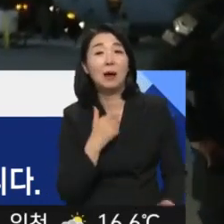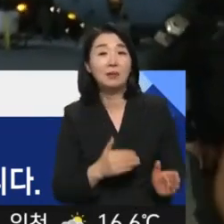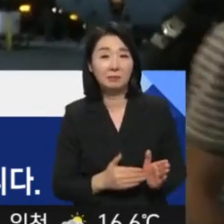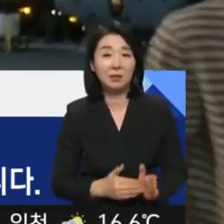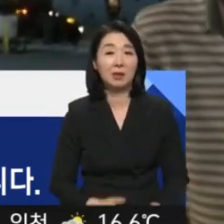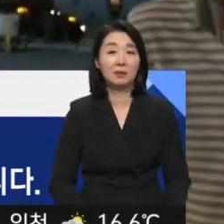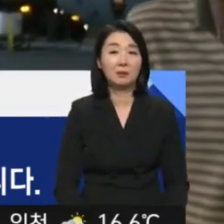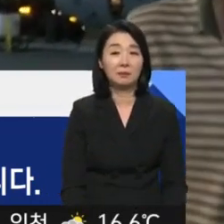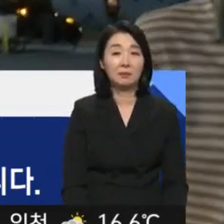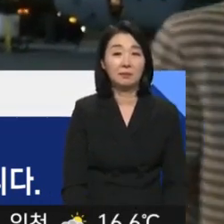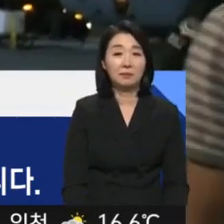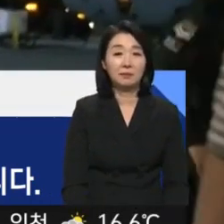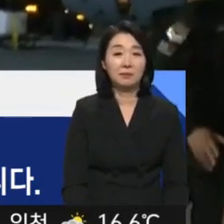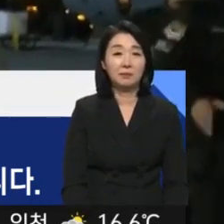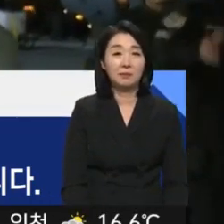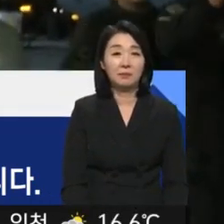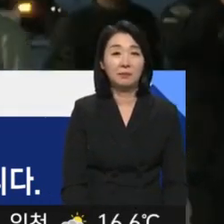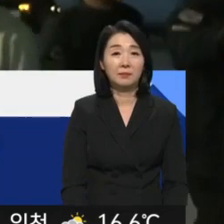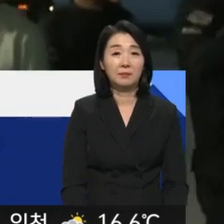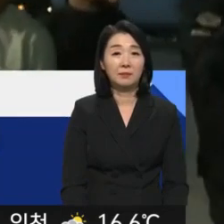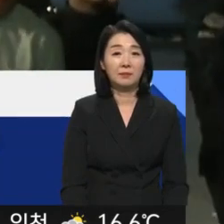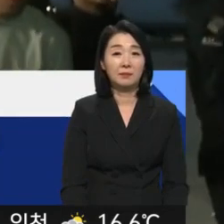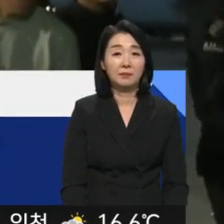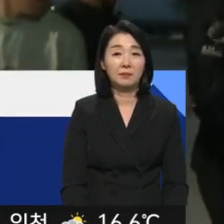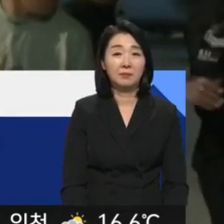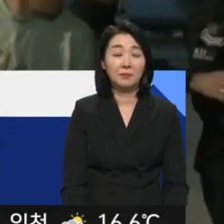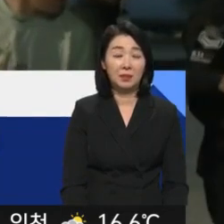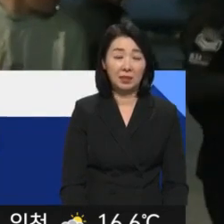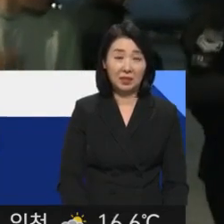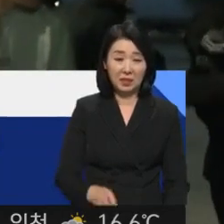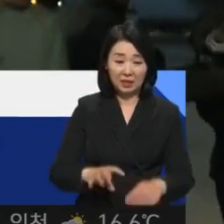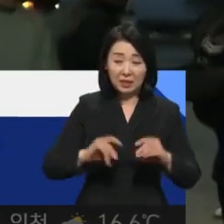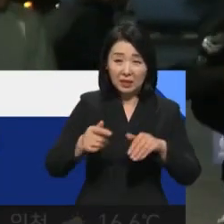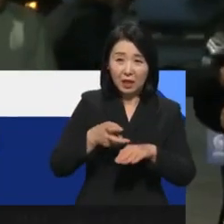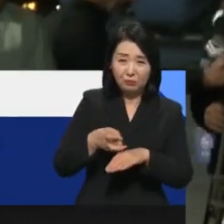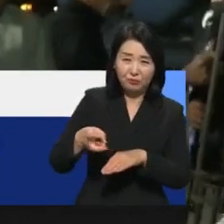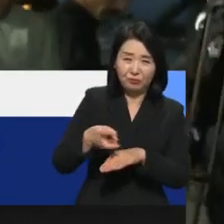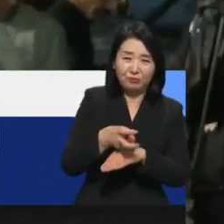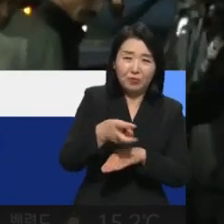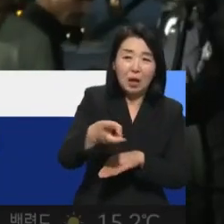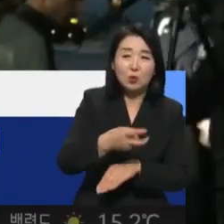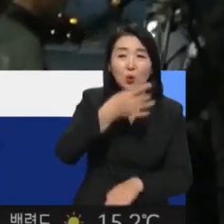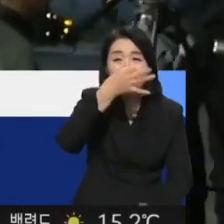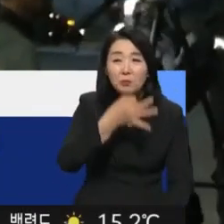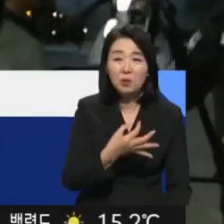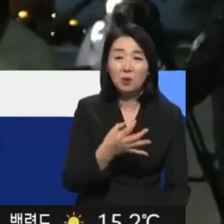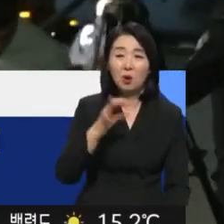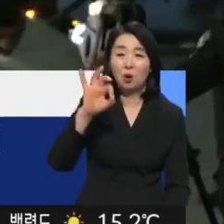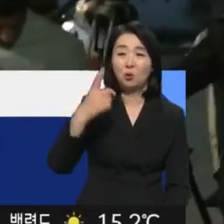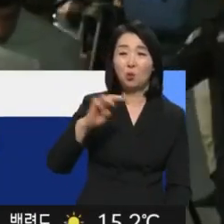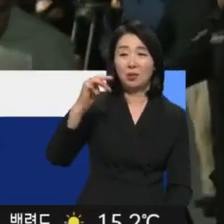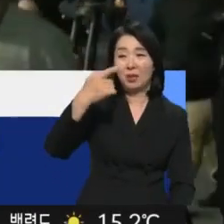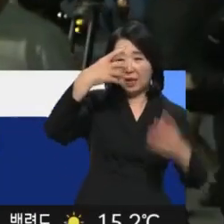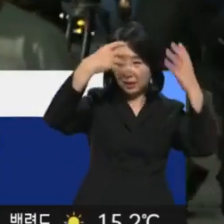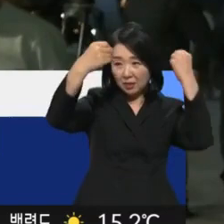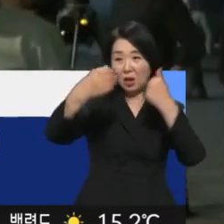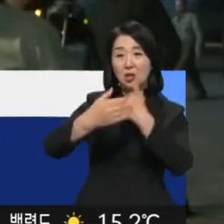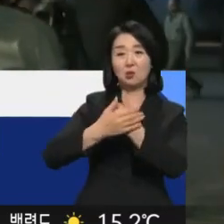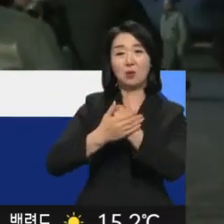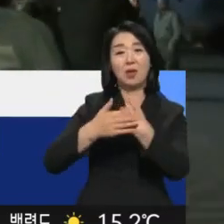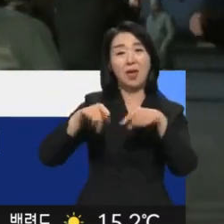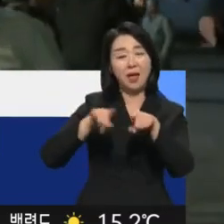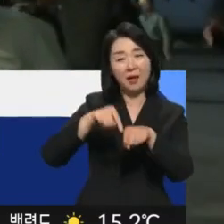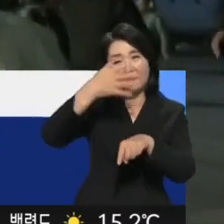1200-1300 كيلو وطبعا كانت هاي التحرك بر كانت شوي الأمور صعبة يعني لكن الحمد لله كنا متكاتفين